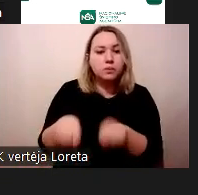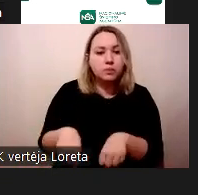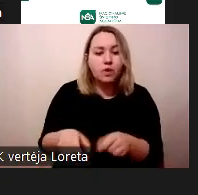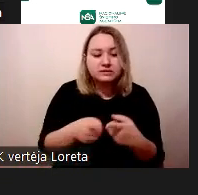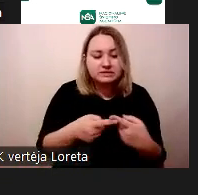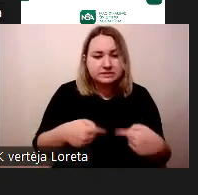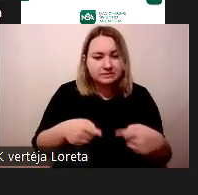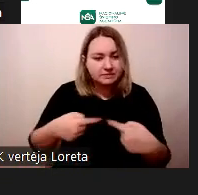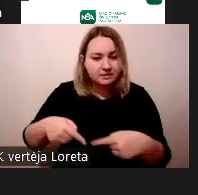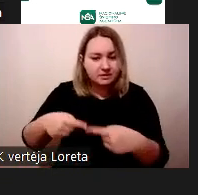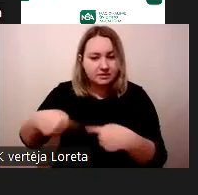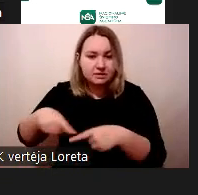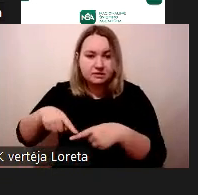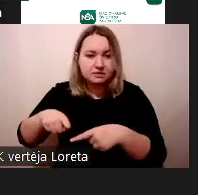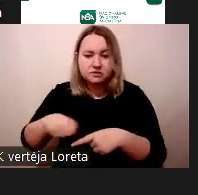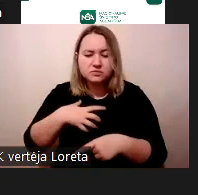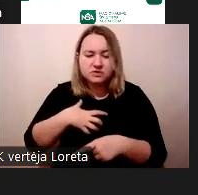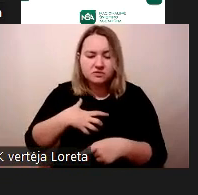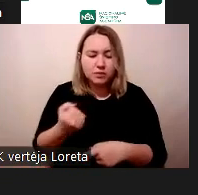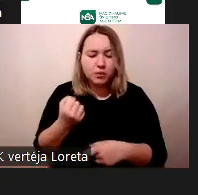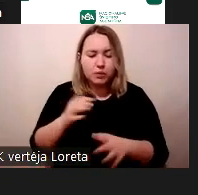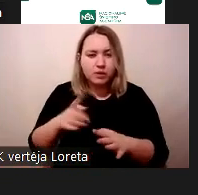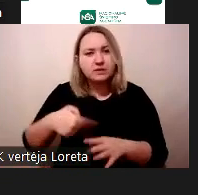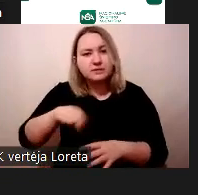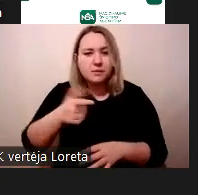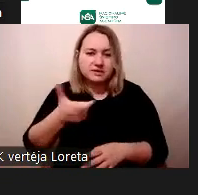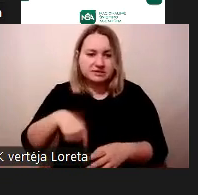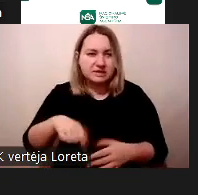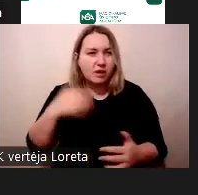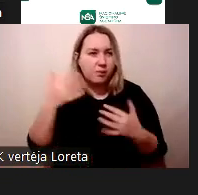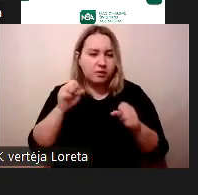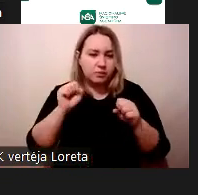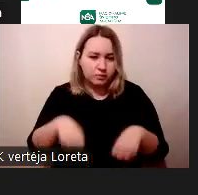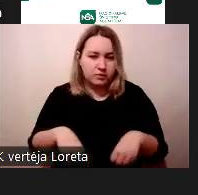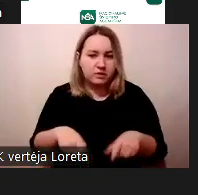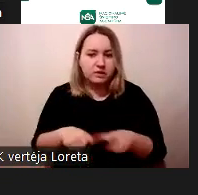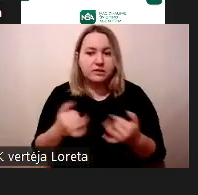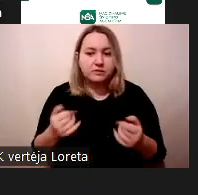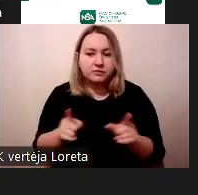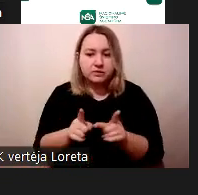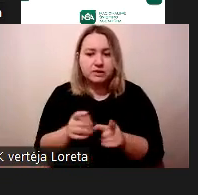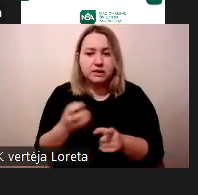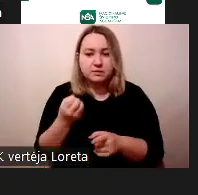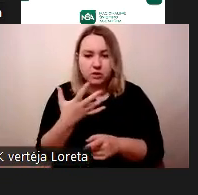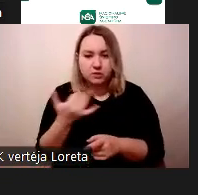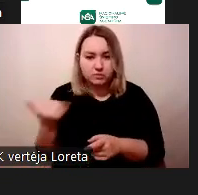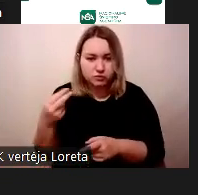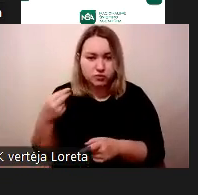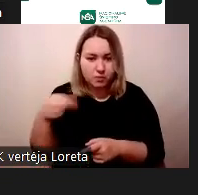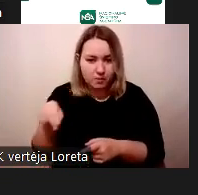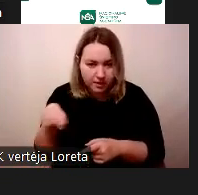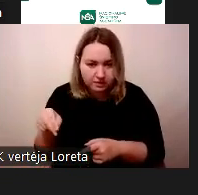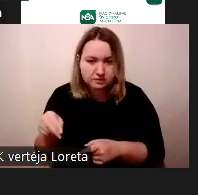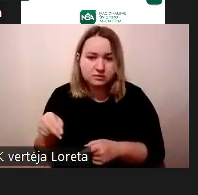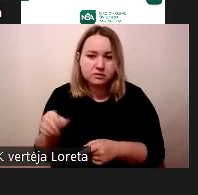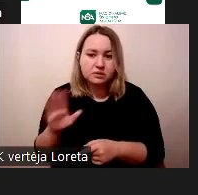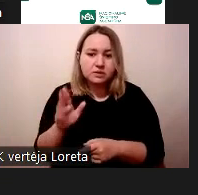sritis jums kaip mokytojams būtų svarbiausias. Tiesiog savo pagalvokite. Taigi, 15 minučių pertrauką ir grįžime